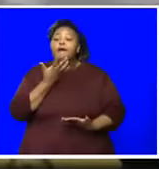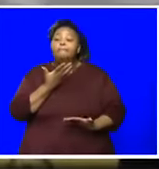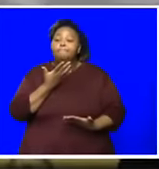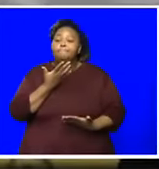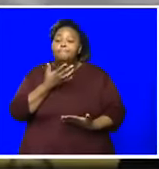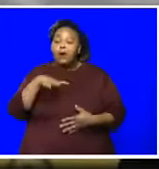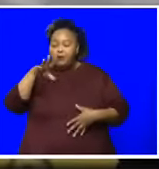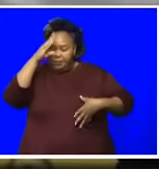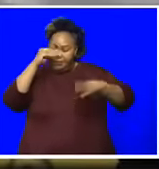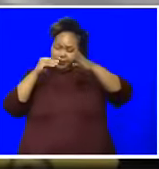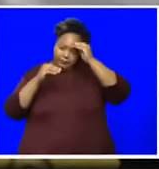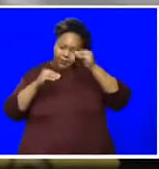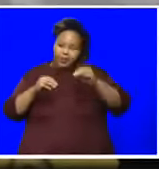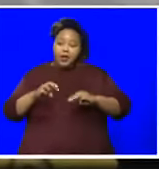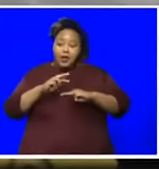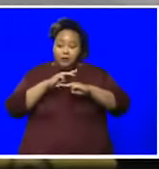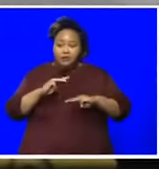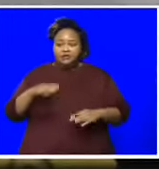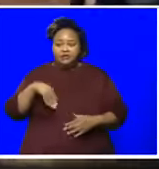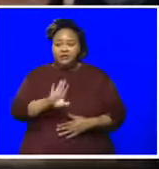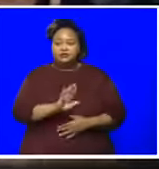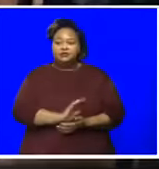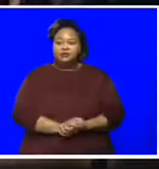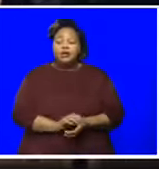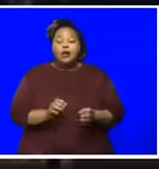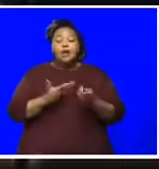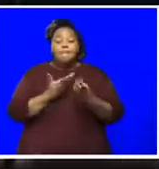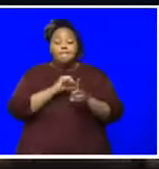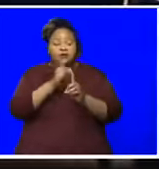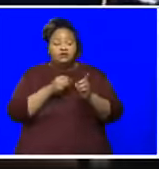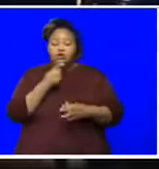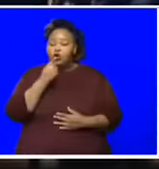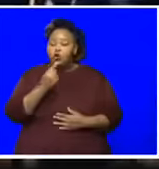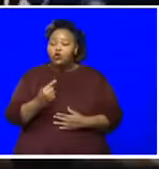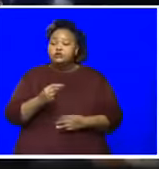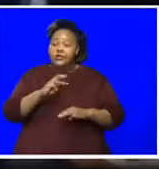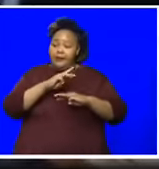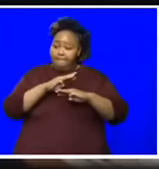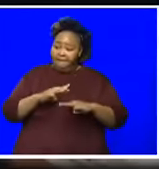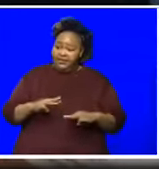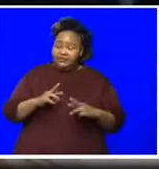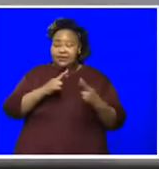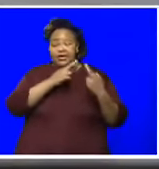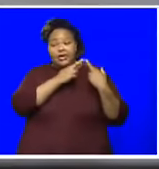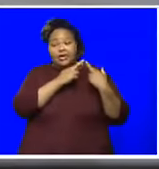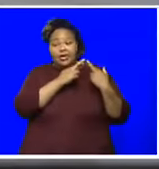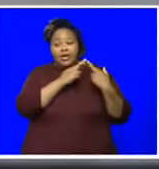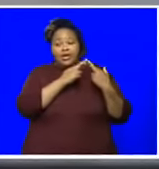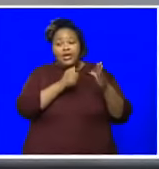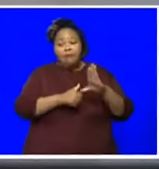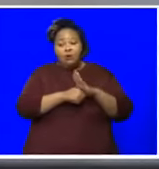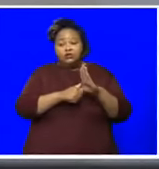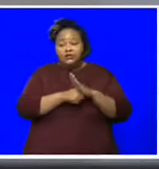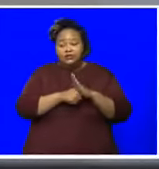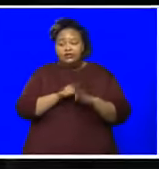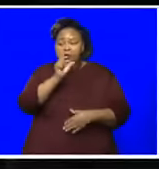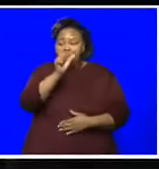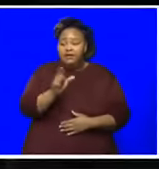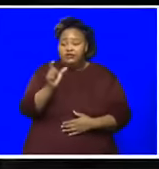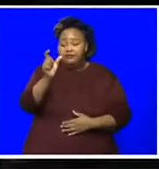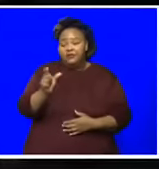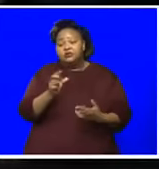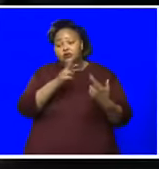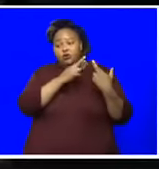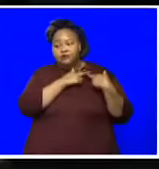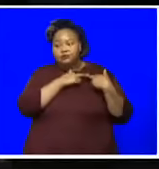Miss Soraya Sali, Tindzaba yekuthula Tindzaba yawonke wonke kanti ke njengoba bawubambe eKapa banelethemba lelikhulu